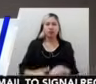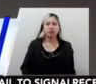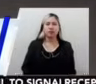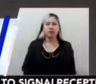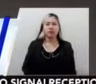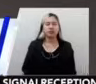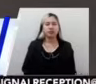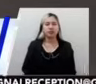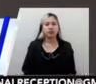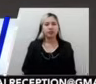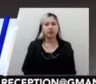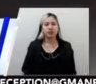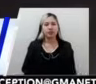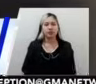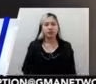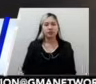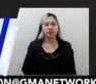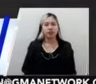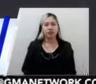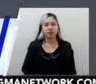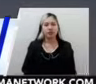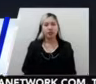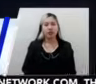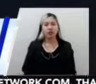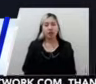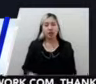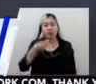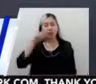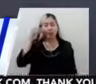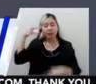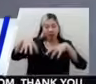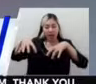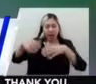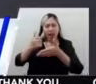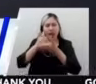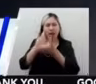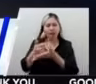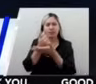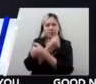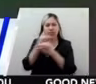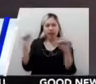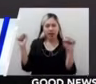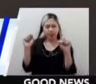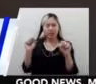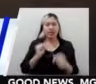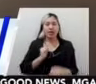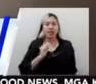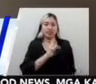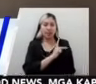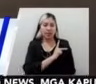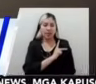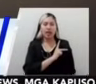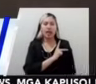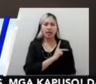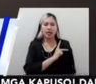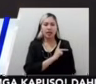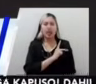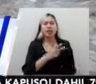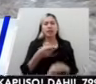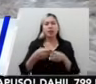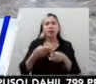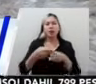Tumulong din sa pag-rescue ng mga kapitbahay sa Sitio Salamabuluhan si SK Kagawa Joshua Sanggalang. Kahit maging